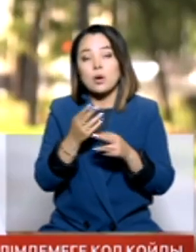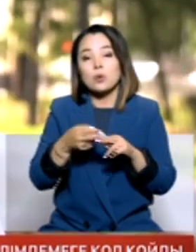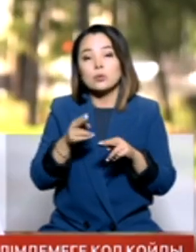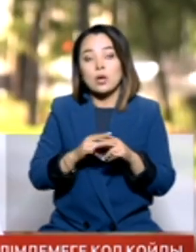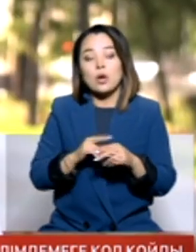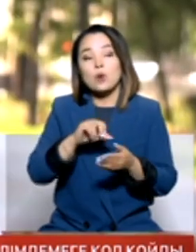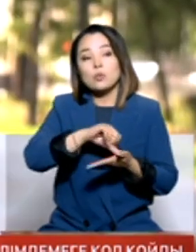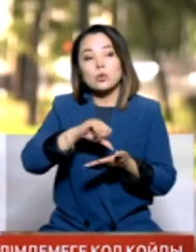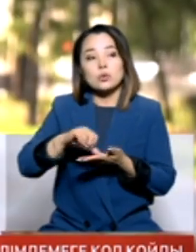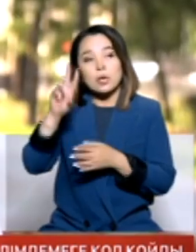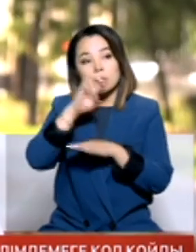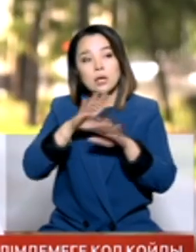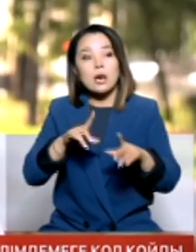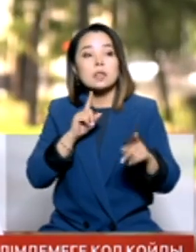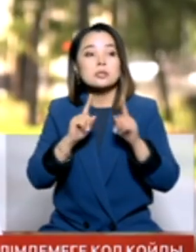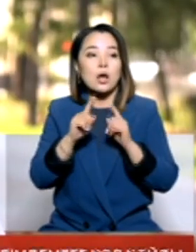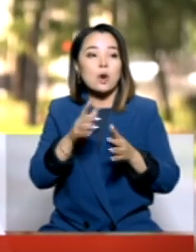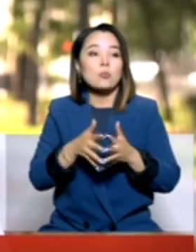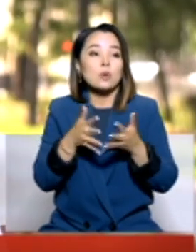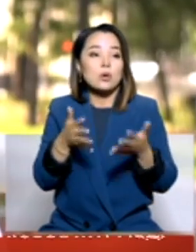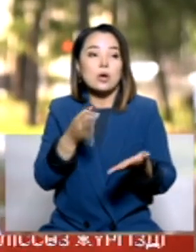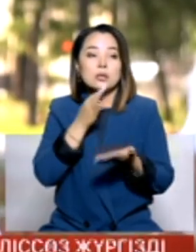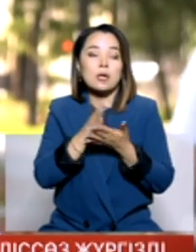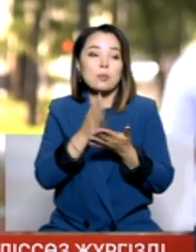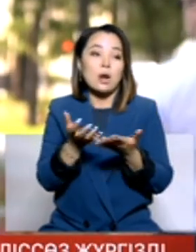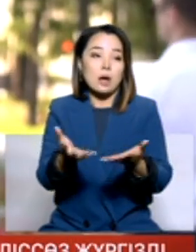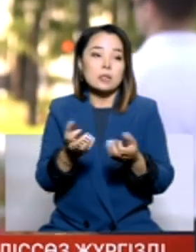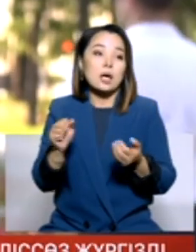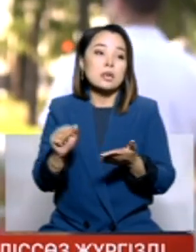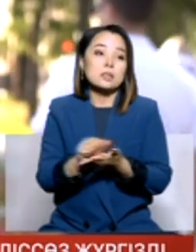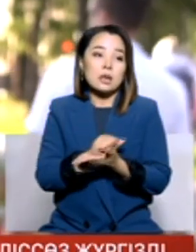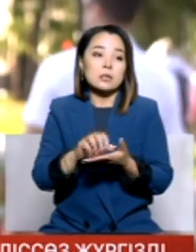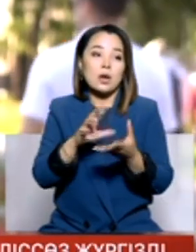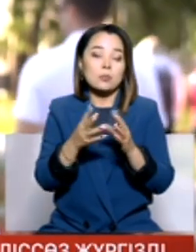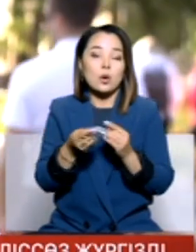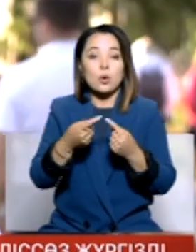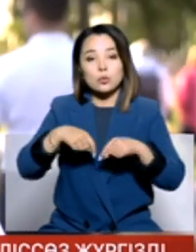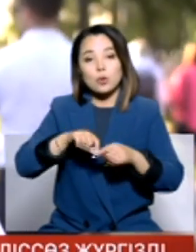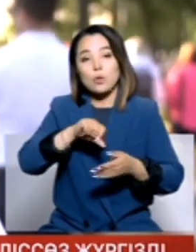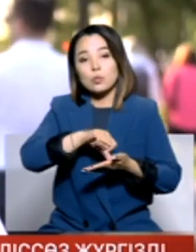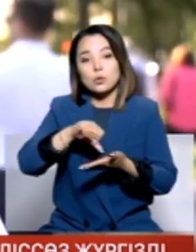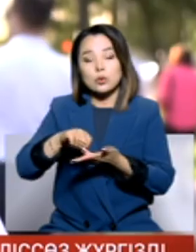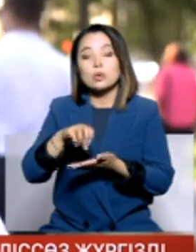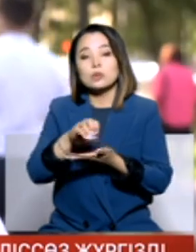барлық мүше елдердің саммиттен үміті мол, қабылданатын декларация ұйымның жұмысын тағы алға жылжытады.